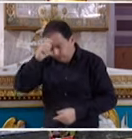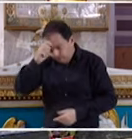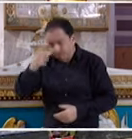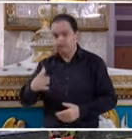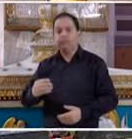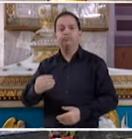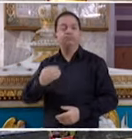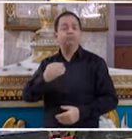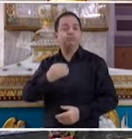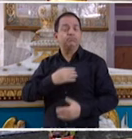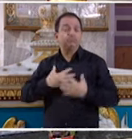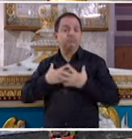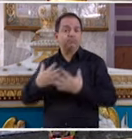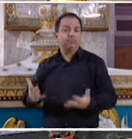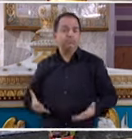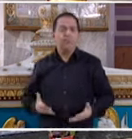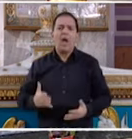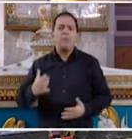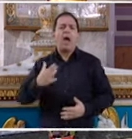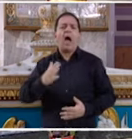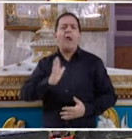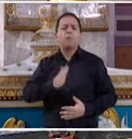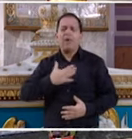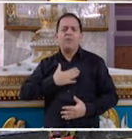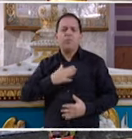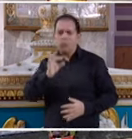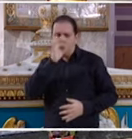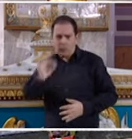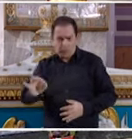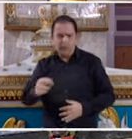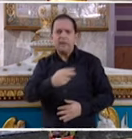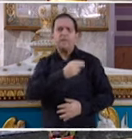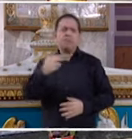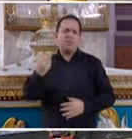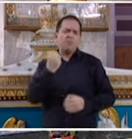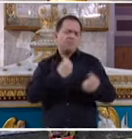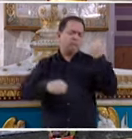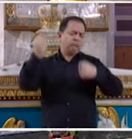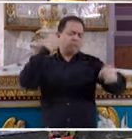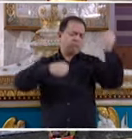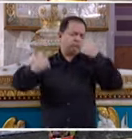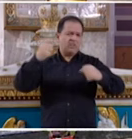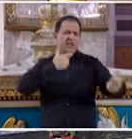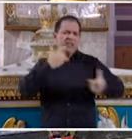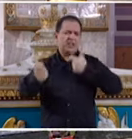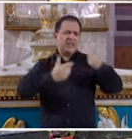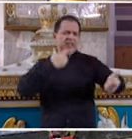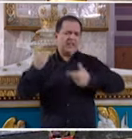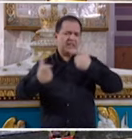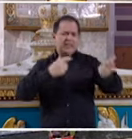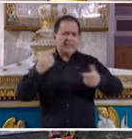Ο άνθρωπος που δεν λέγει ευχαριστώ βρίσκεται πάντα στην άρνηση. Τίποτα δεν είναι για αυτόν